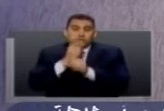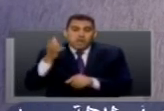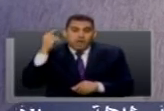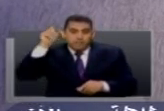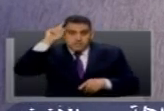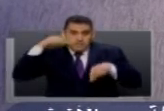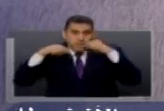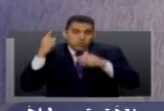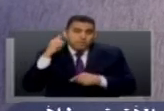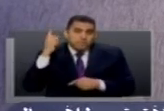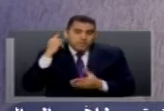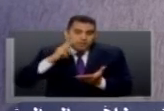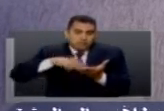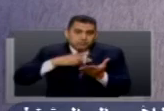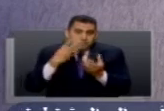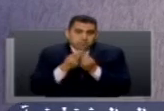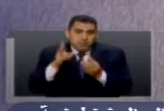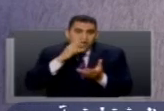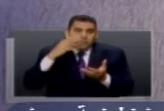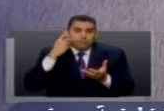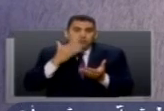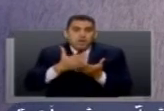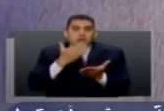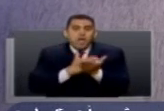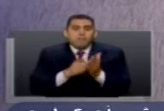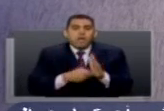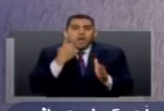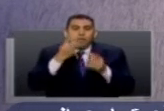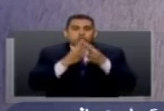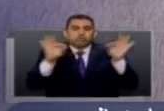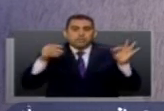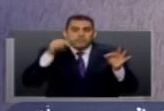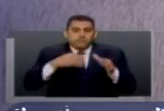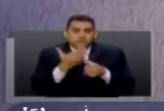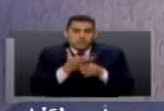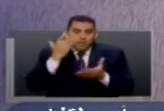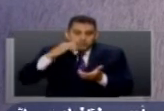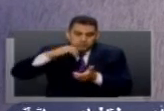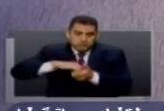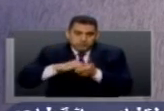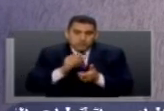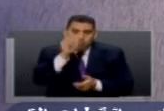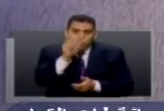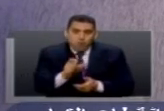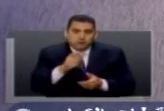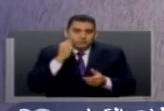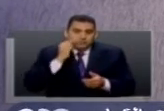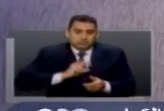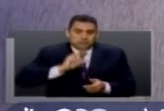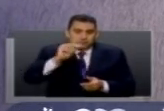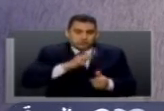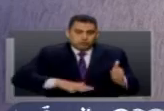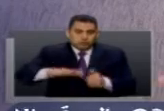في المدينه كانت استباقا كليا لانها جسدت موضوع المواطنه لم يكن حتى فيها